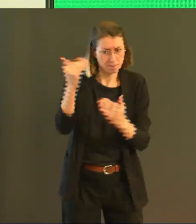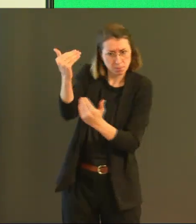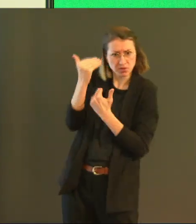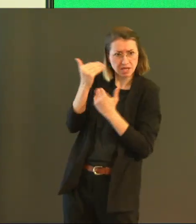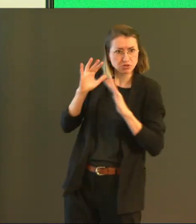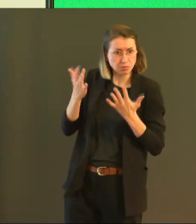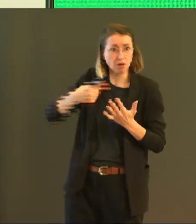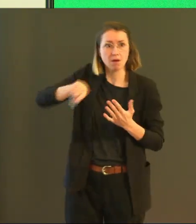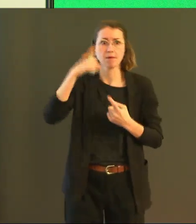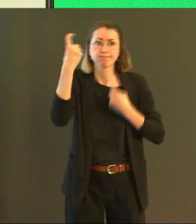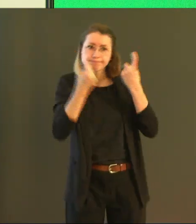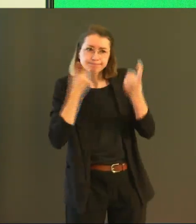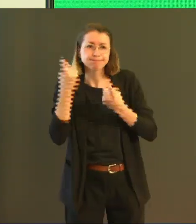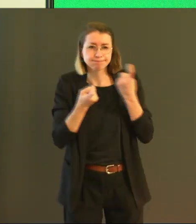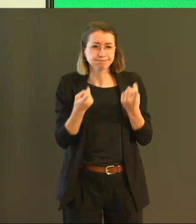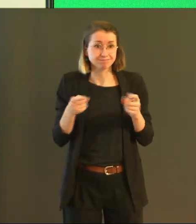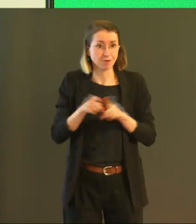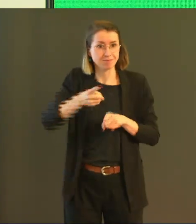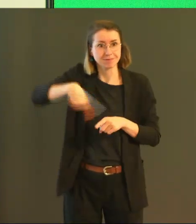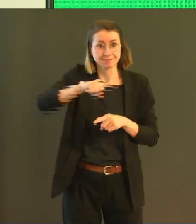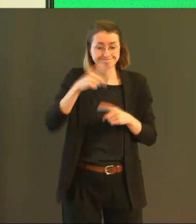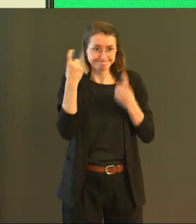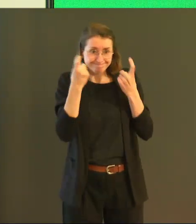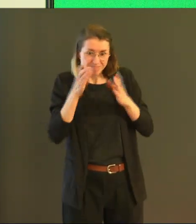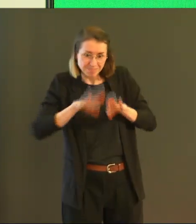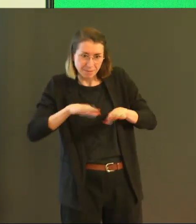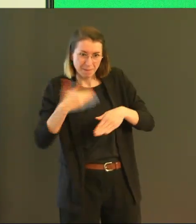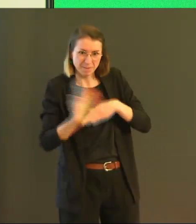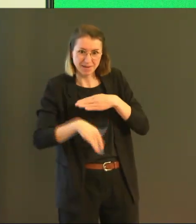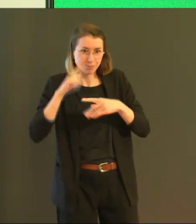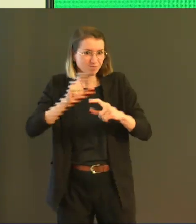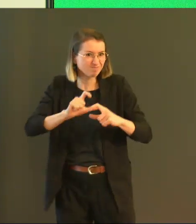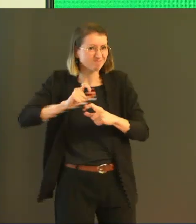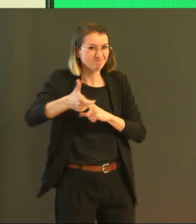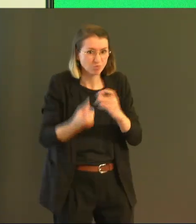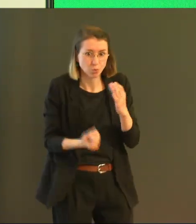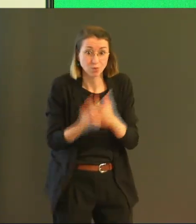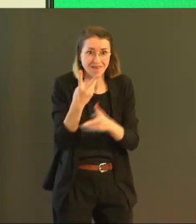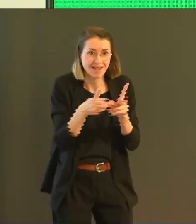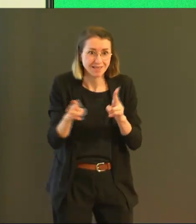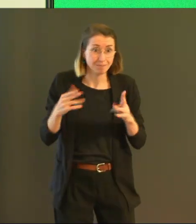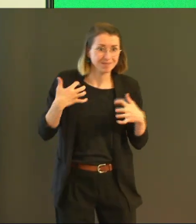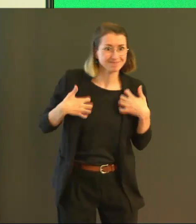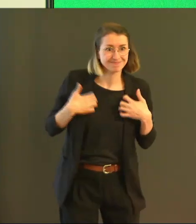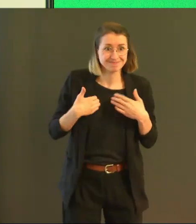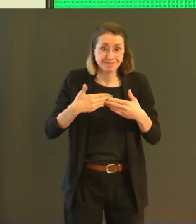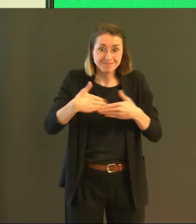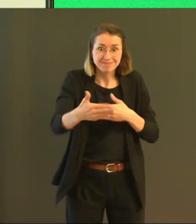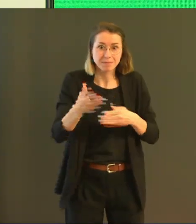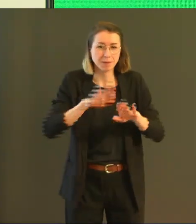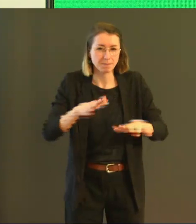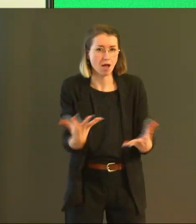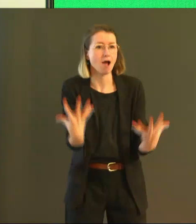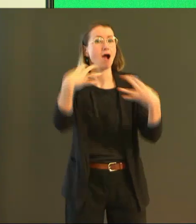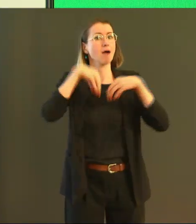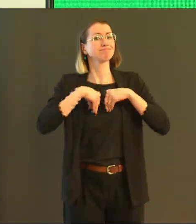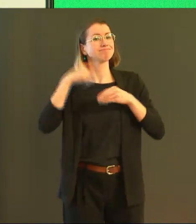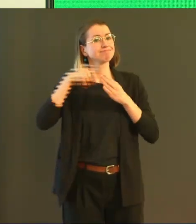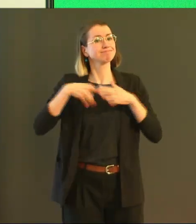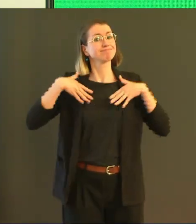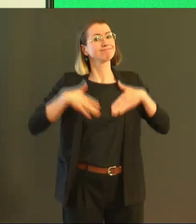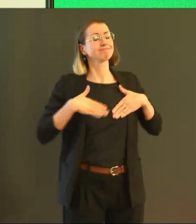préparer au mieux souhaite avancer dans cette prochaine étape en toute sécurité et en pour sa santé pour celle des autres